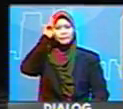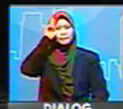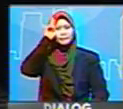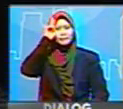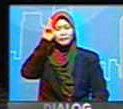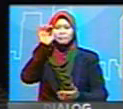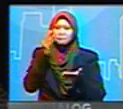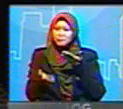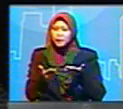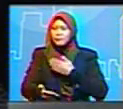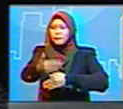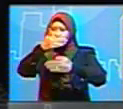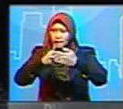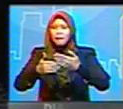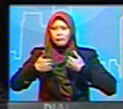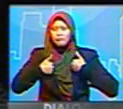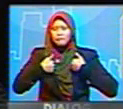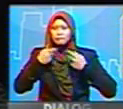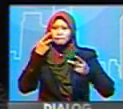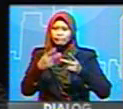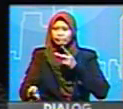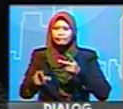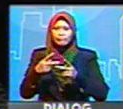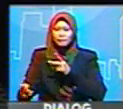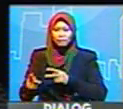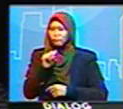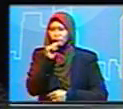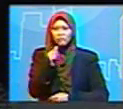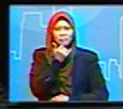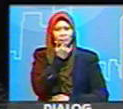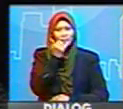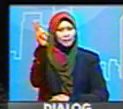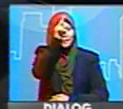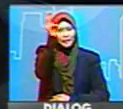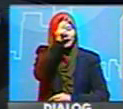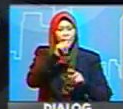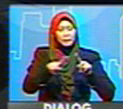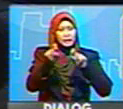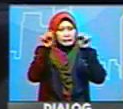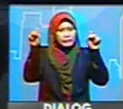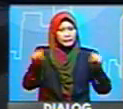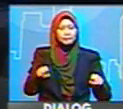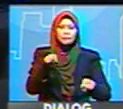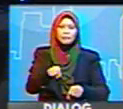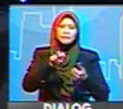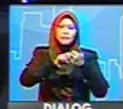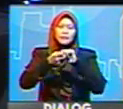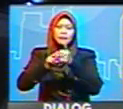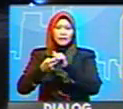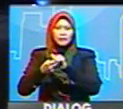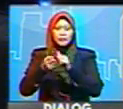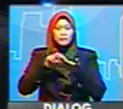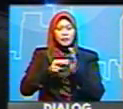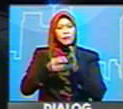mesti tidak kena Bukan salah kerajaan tidak ada bantuan tetapi kerana sistem tu sendiri jadi sebab itu fokusnya kepada orang